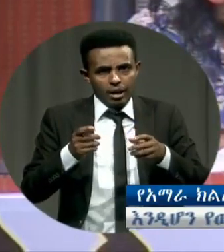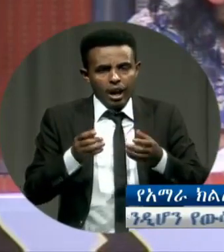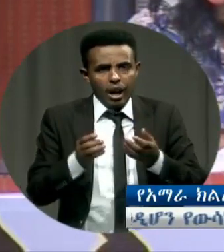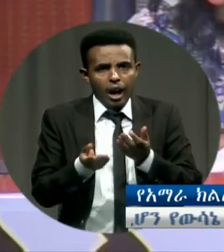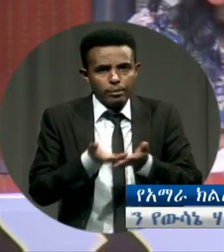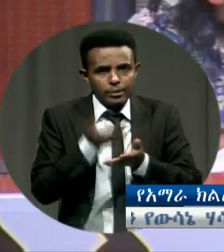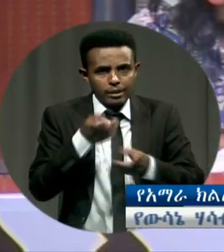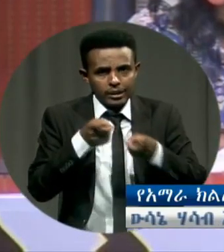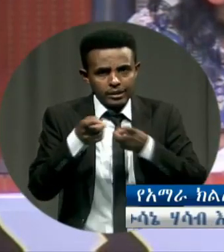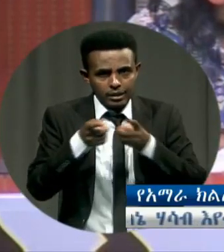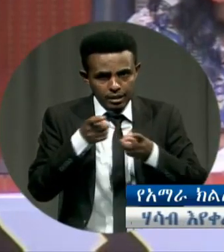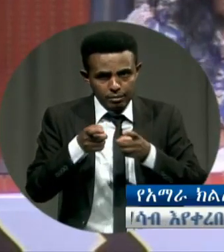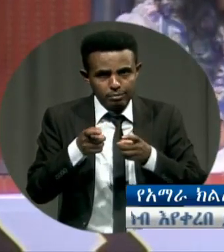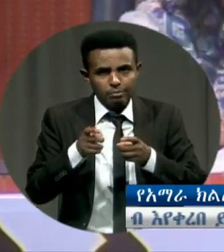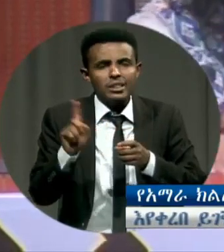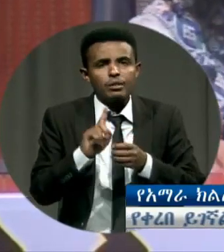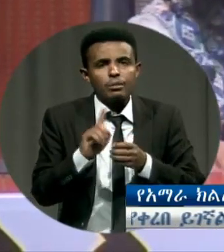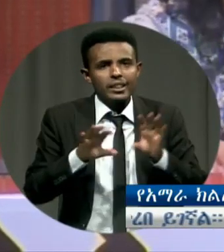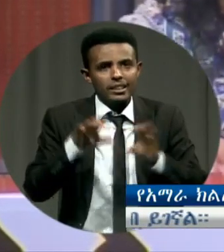መቻል ስላለበት ነው። አመሰግናለሁ።